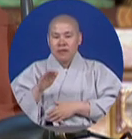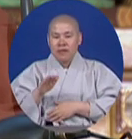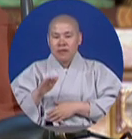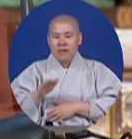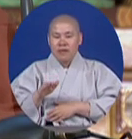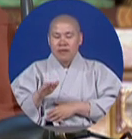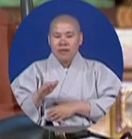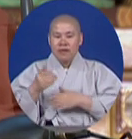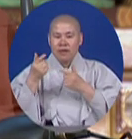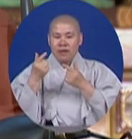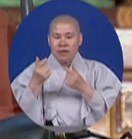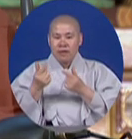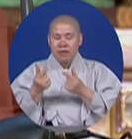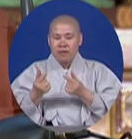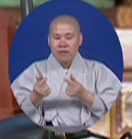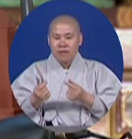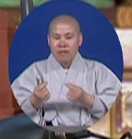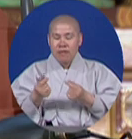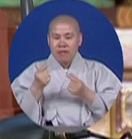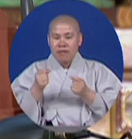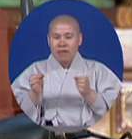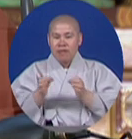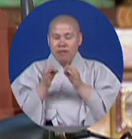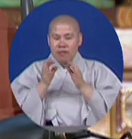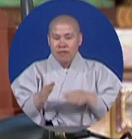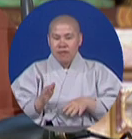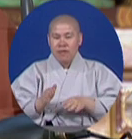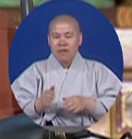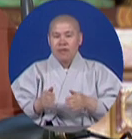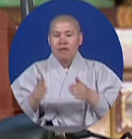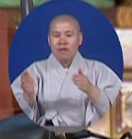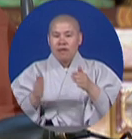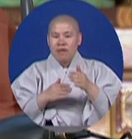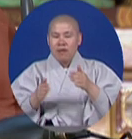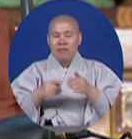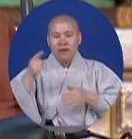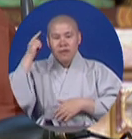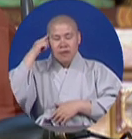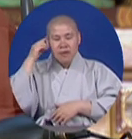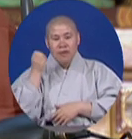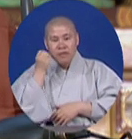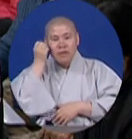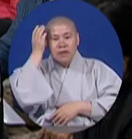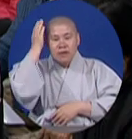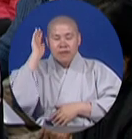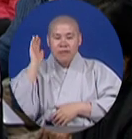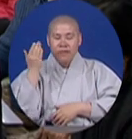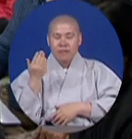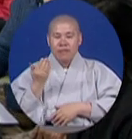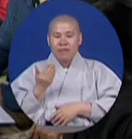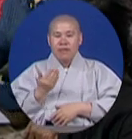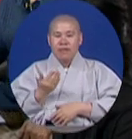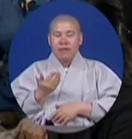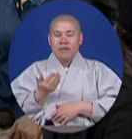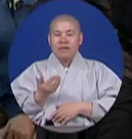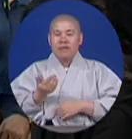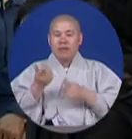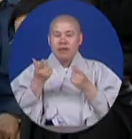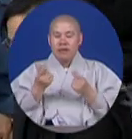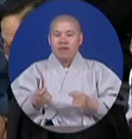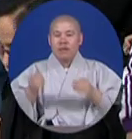그걸 한순간 허망한 생각으로 잃어버리게 된 거예요. 그걸 무명이라고